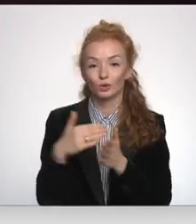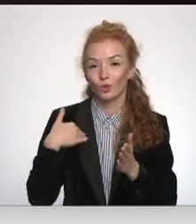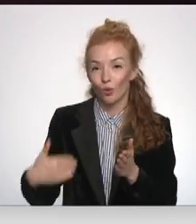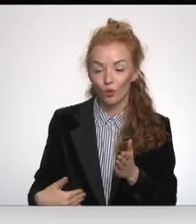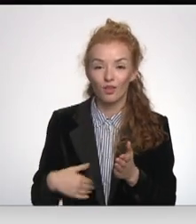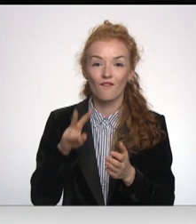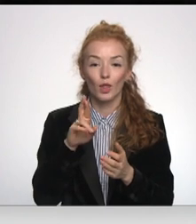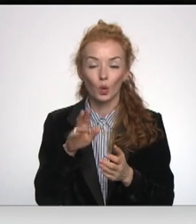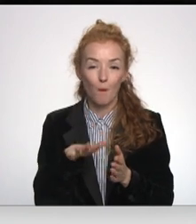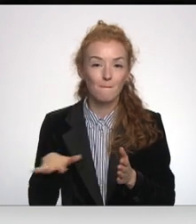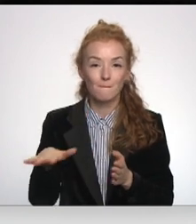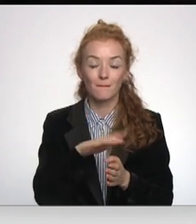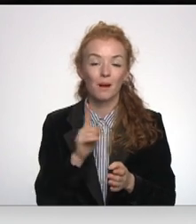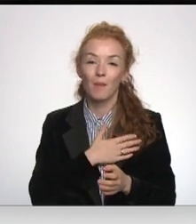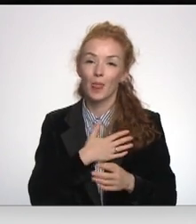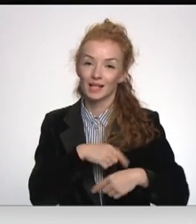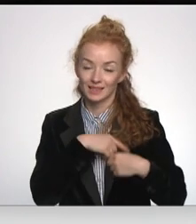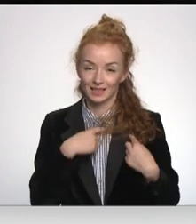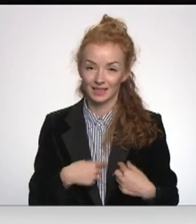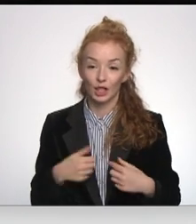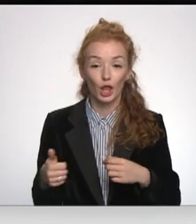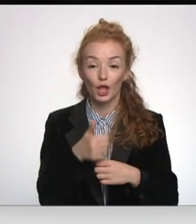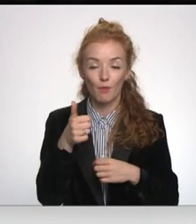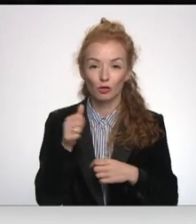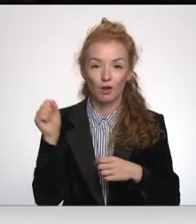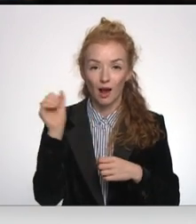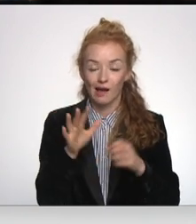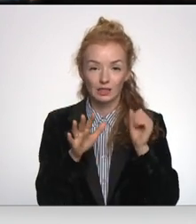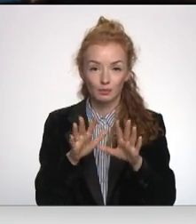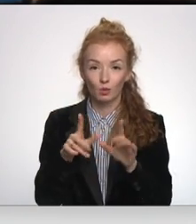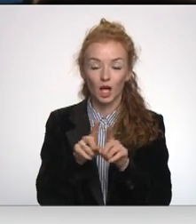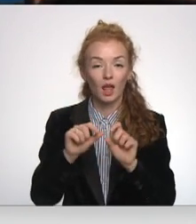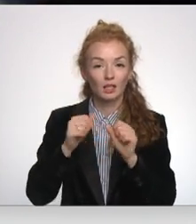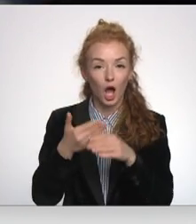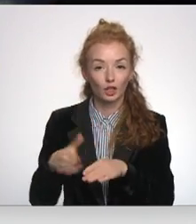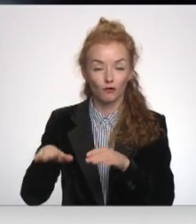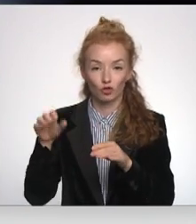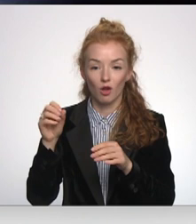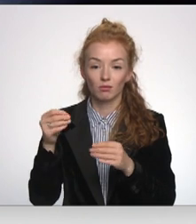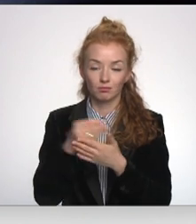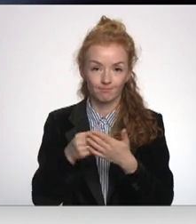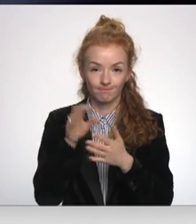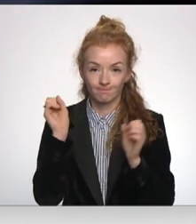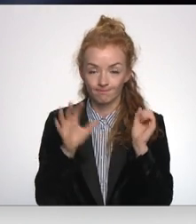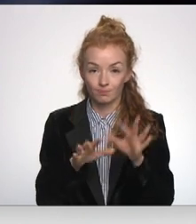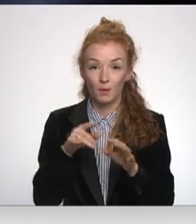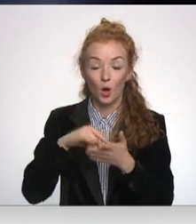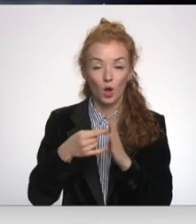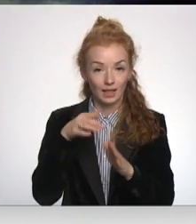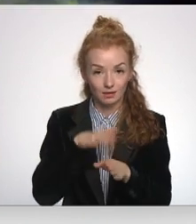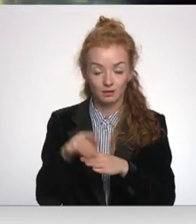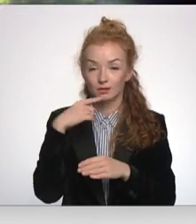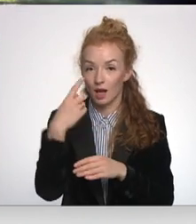ventas rumba, tā ir mana sirds. Īpašajām gaismu spēlēm tiks veidots atsevišķas grafiks. Ieceres īstenotāji atzīst, ka